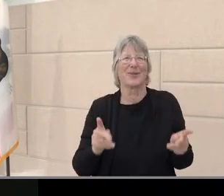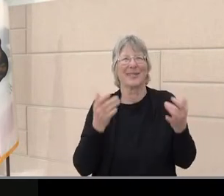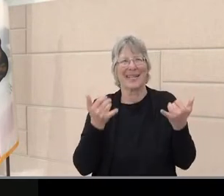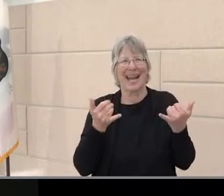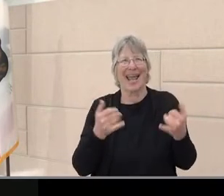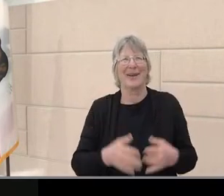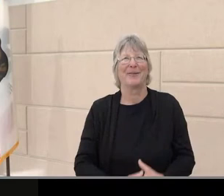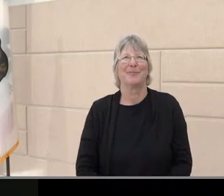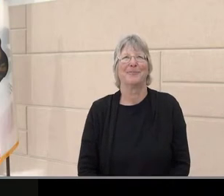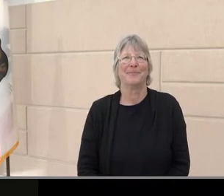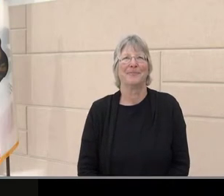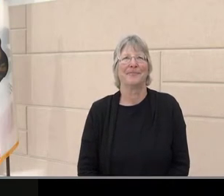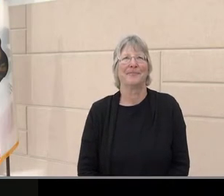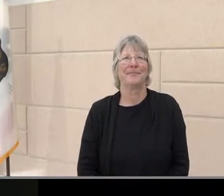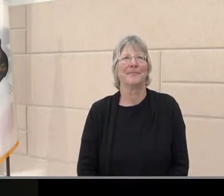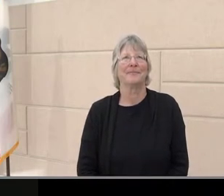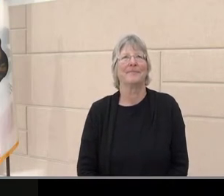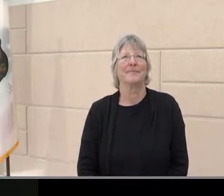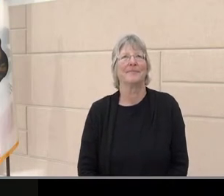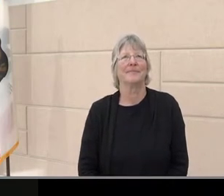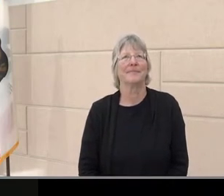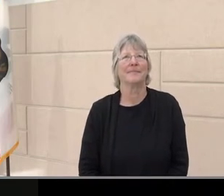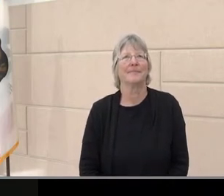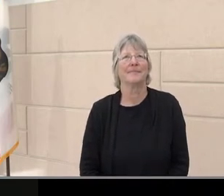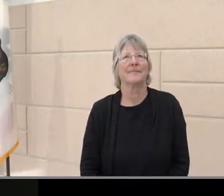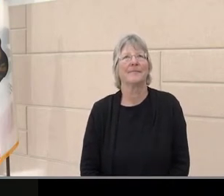กีจูรุมจุ่มในจีมวย